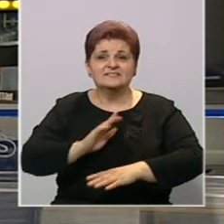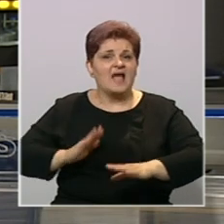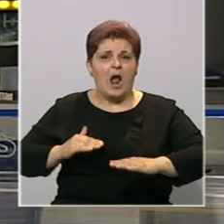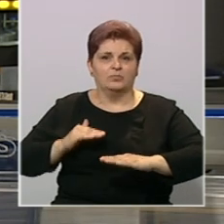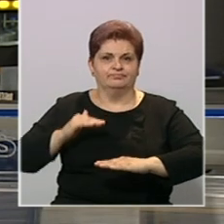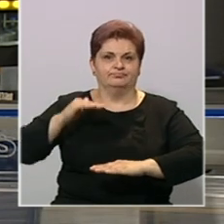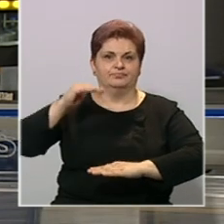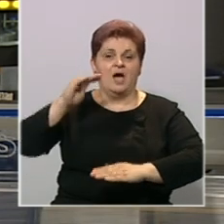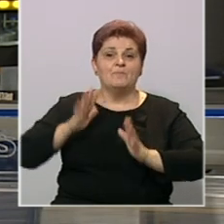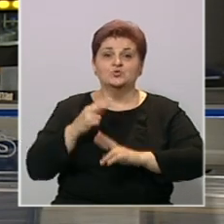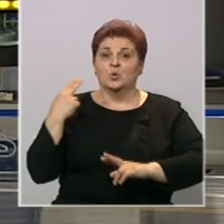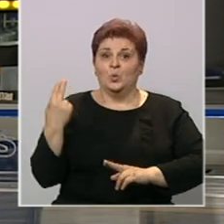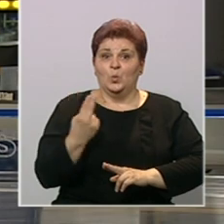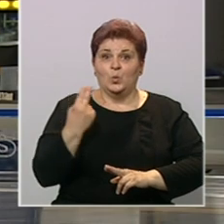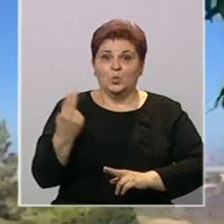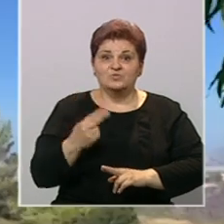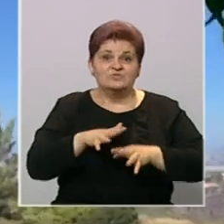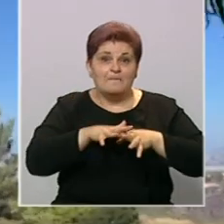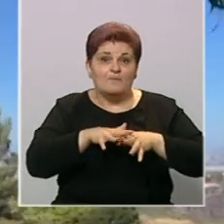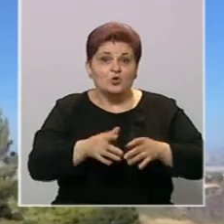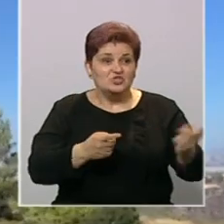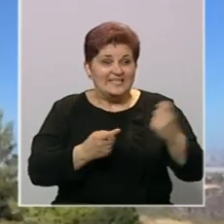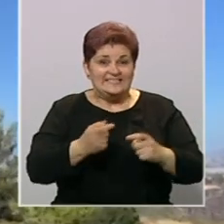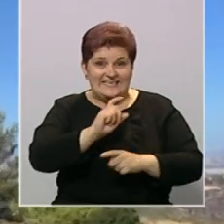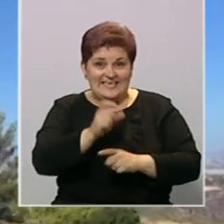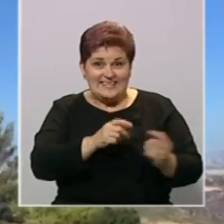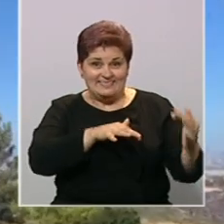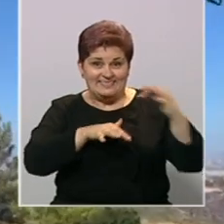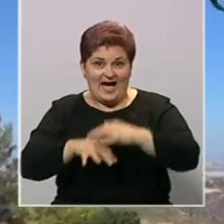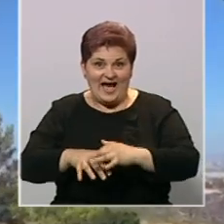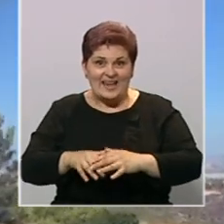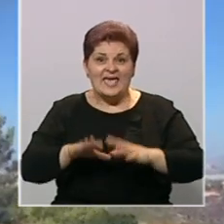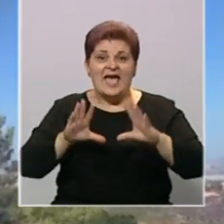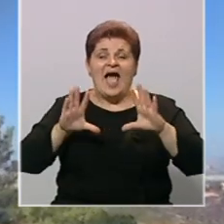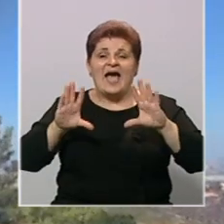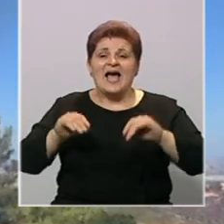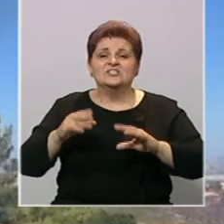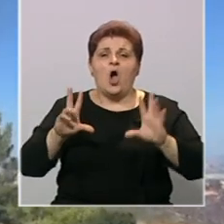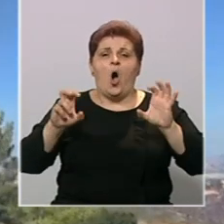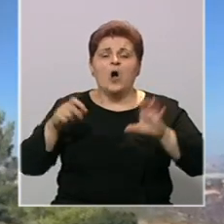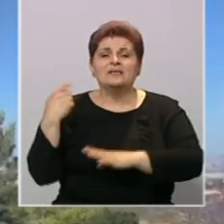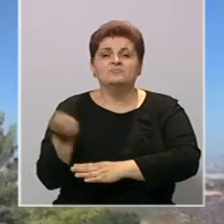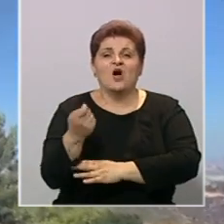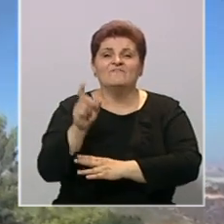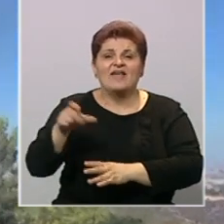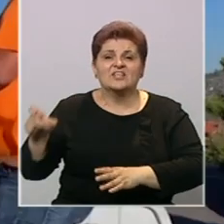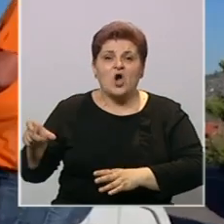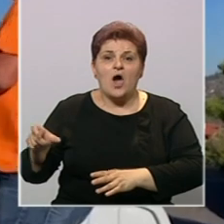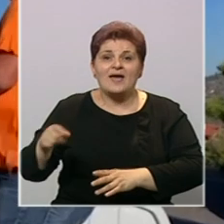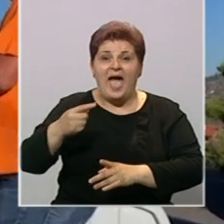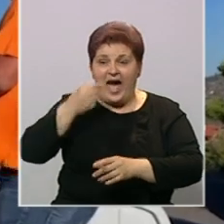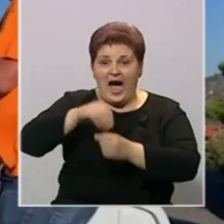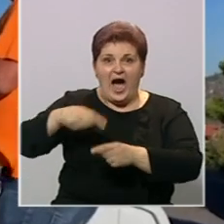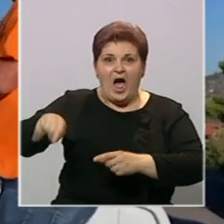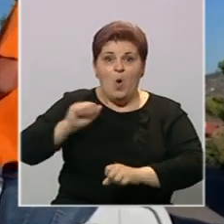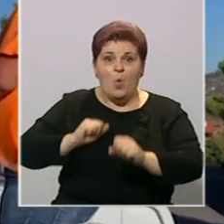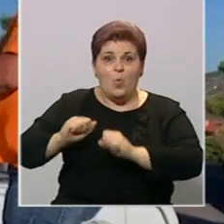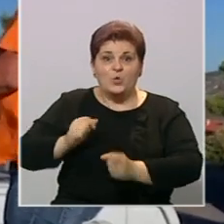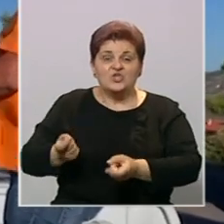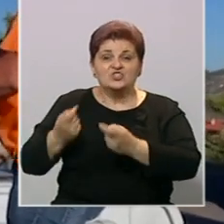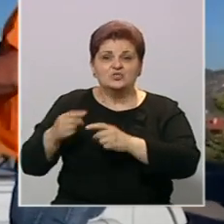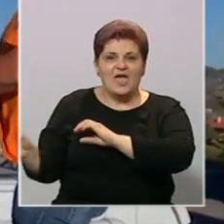neprestano rastu. Požar u Sloveniji, koji se proširio iz Italije, gasi gotovo 800 vatrogasaca, a mještani ugroženih